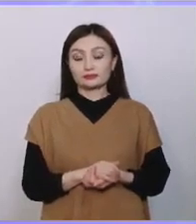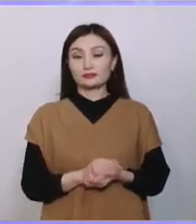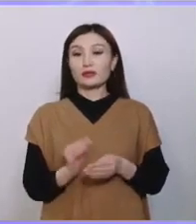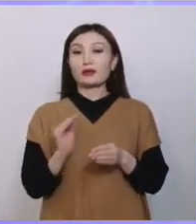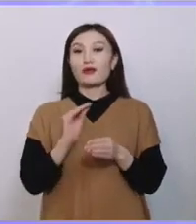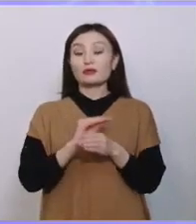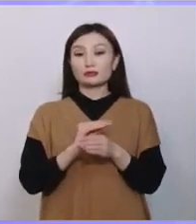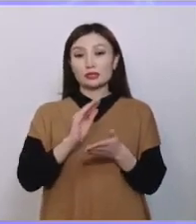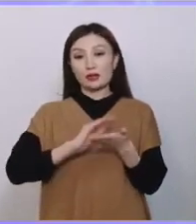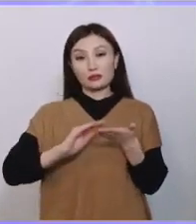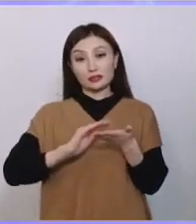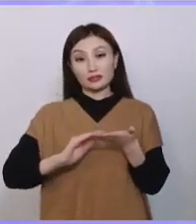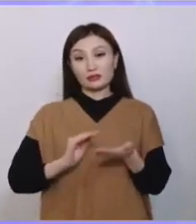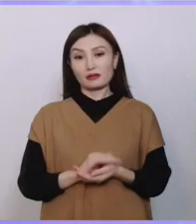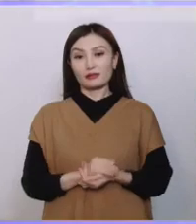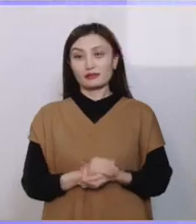кошумчалап жазгыла.